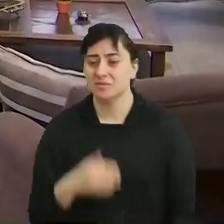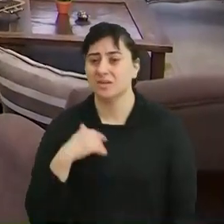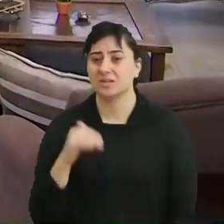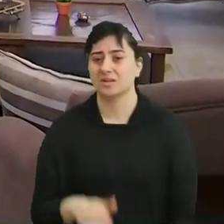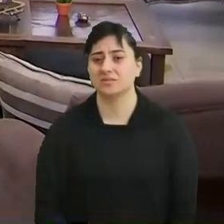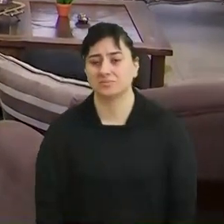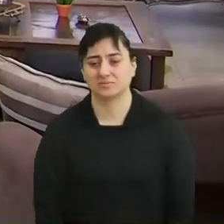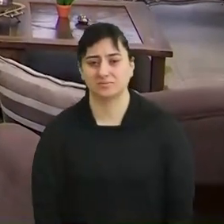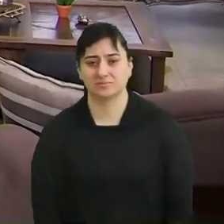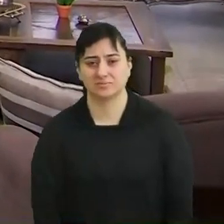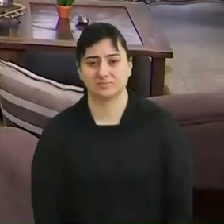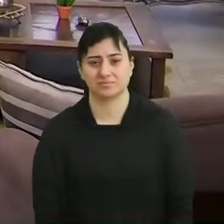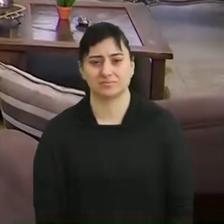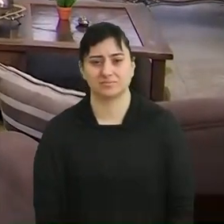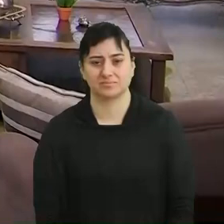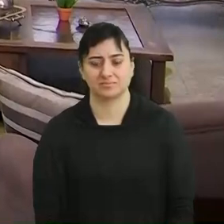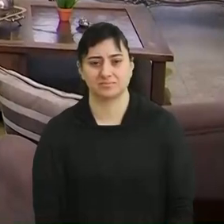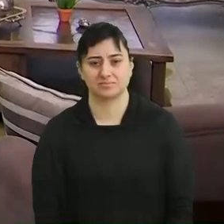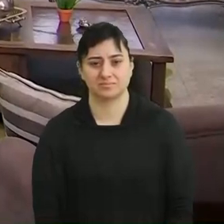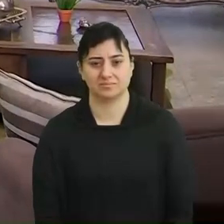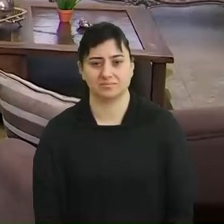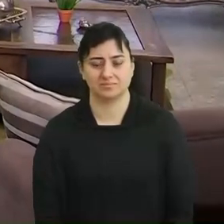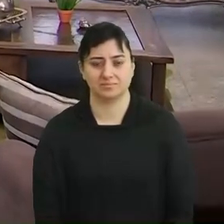geldim. Uy canım benim.